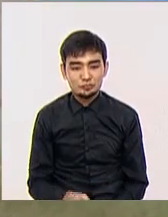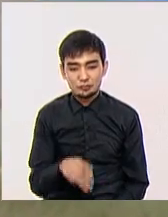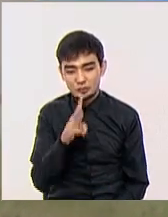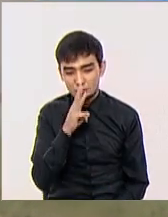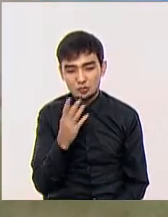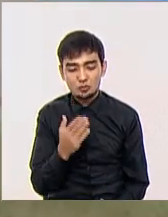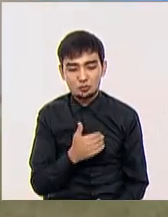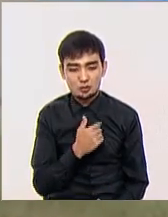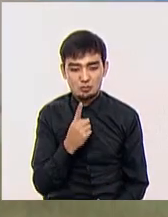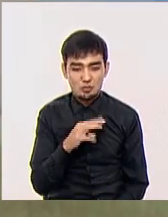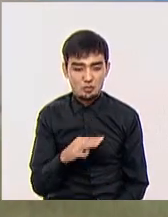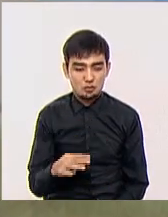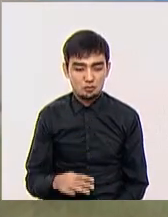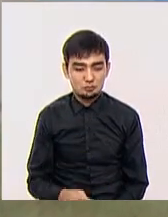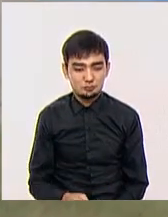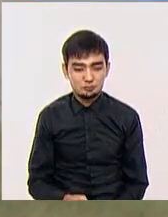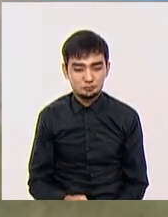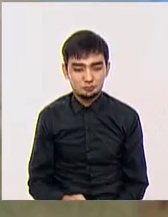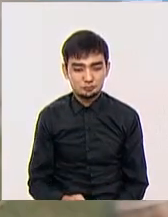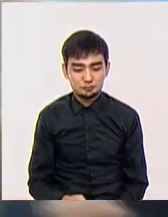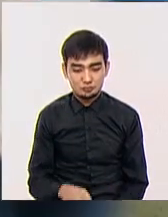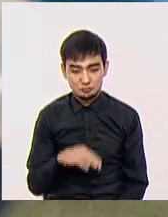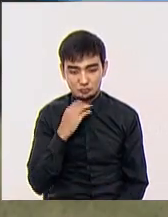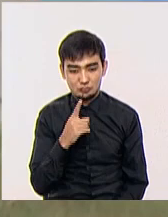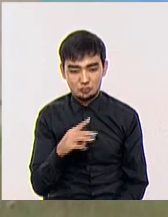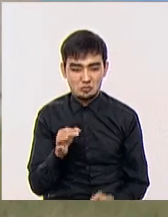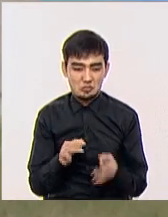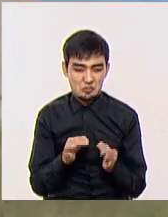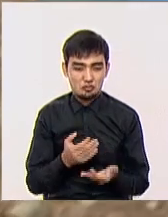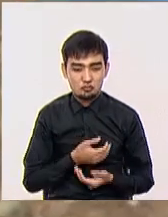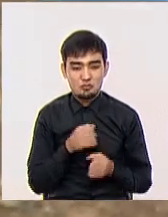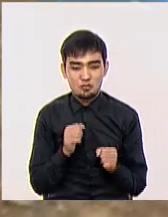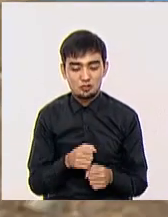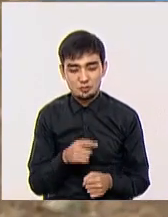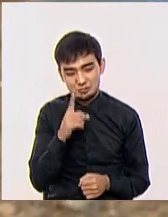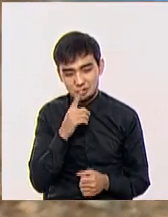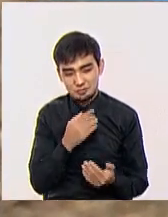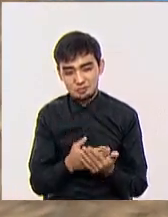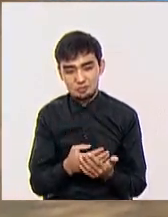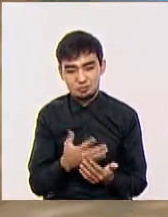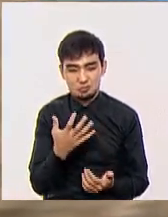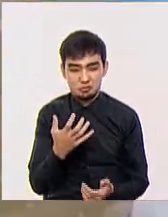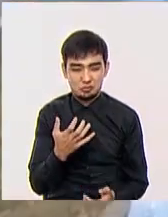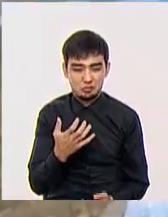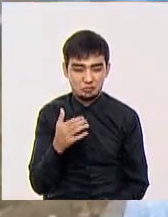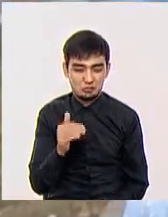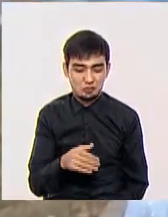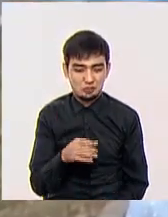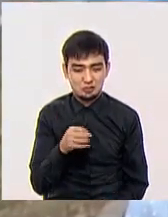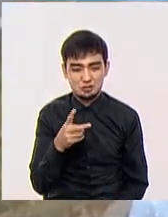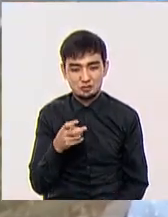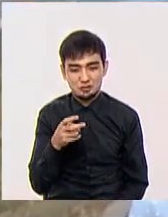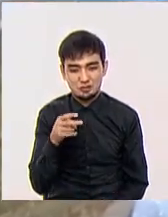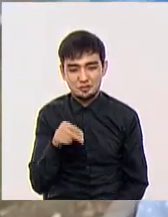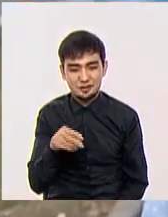миллион тенге вам по делам нормально можно жить ну месяц 500 наверно 1000 до 2000 долларов